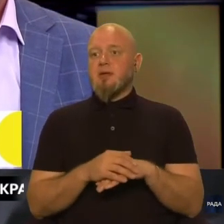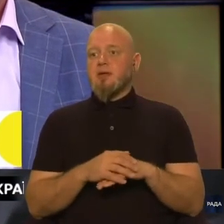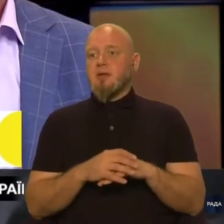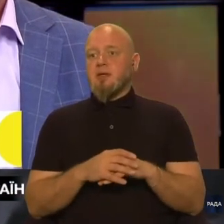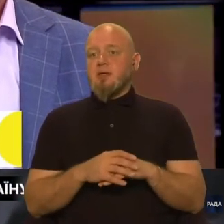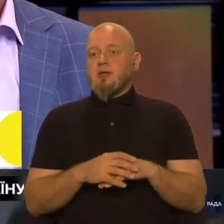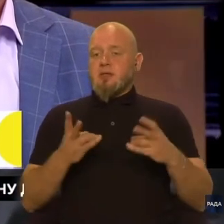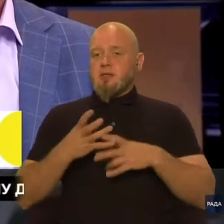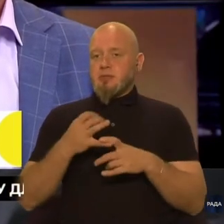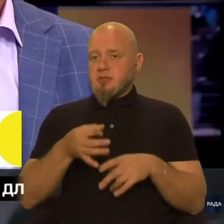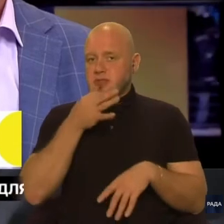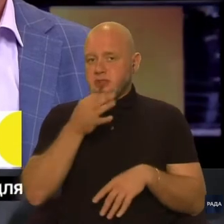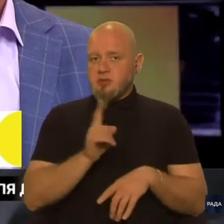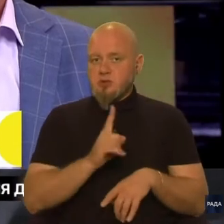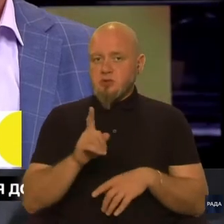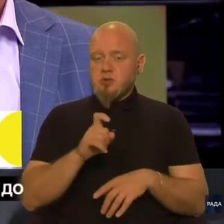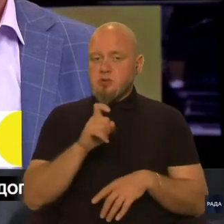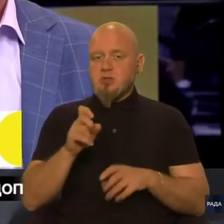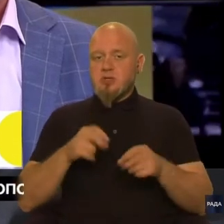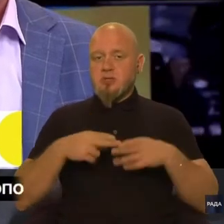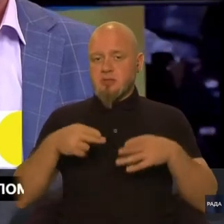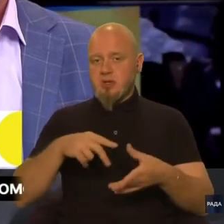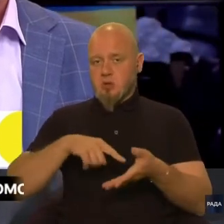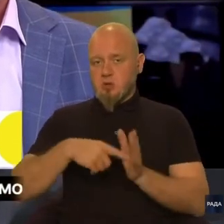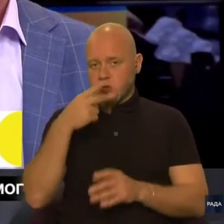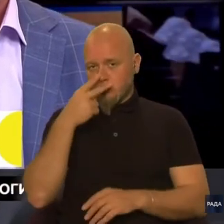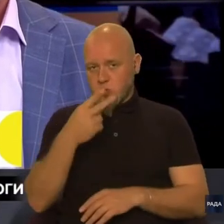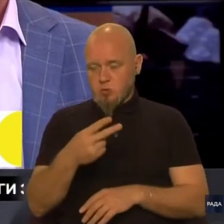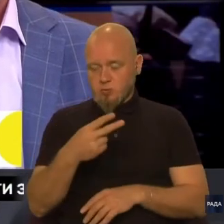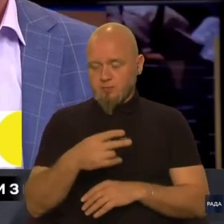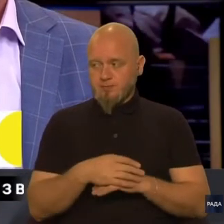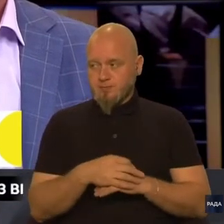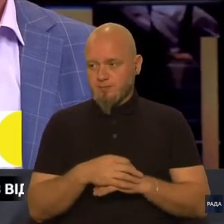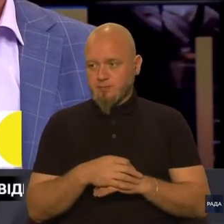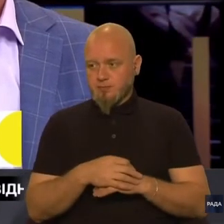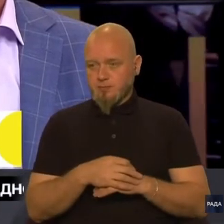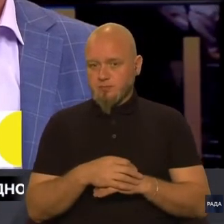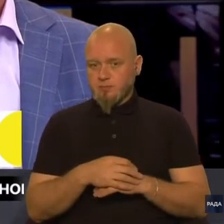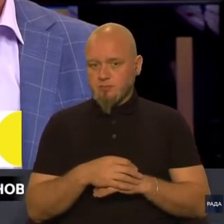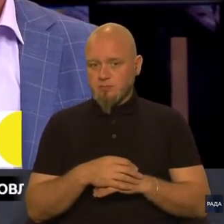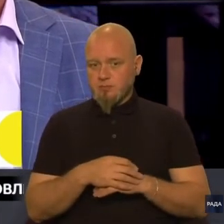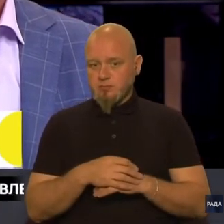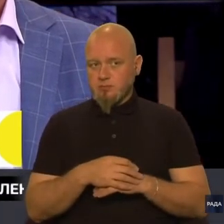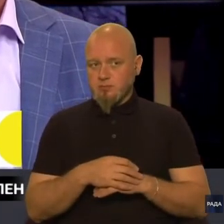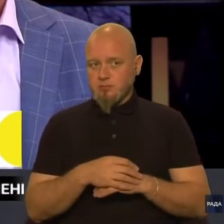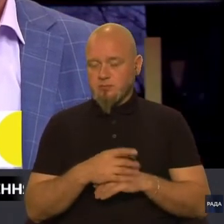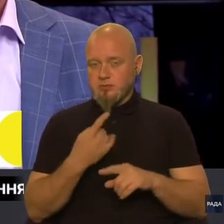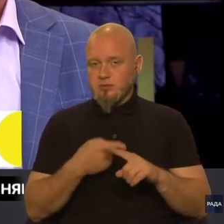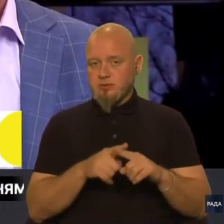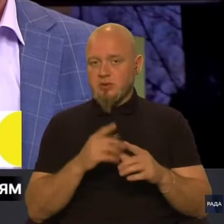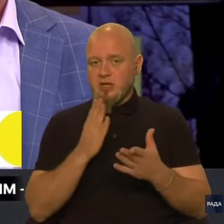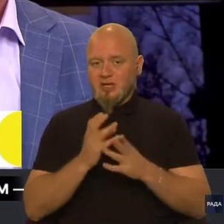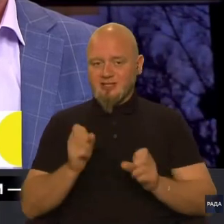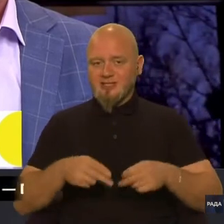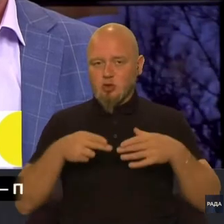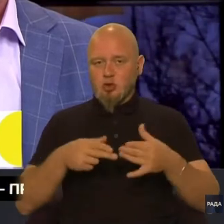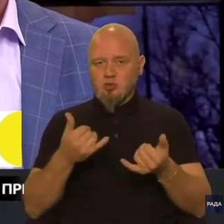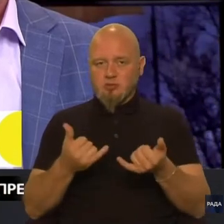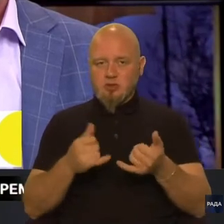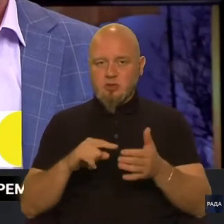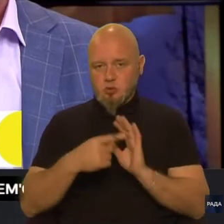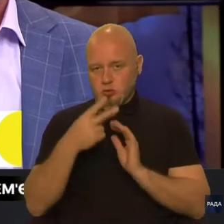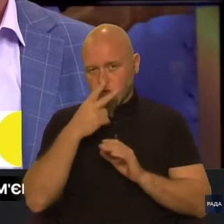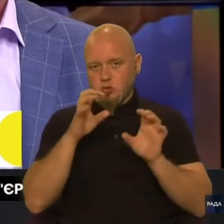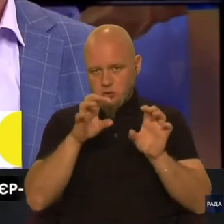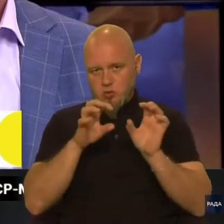треба ще зазначити що з кримінальні точки зору це є злочином зараз з